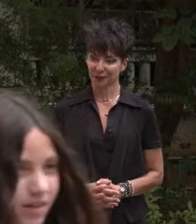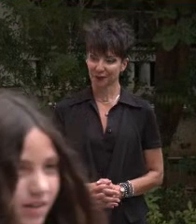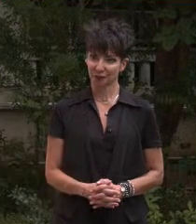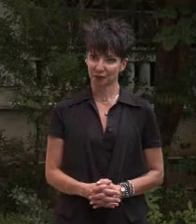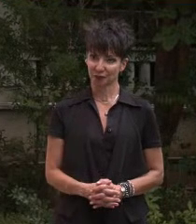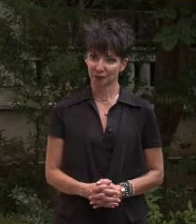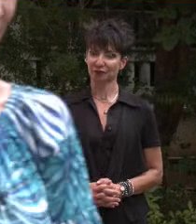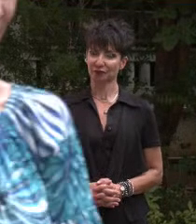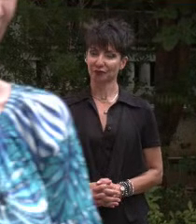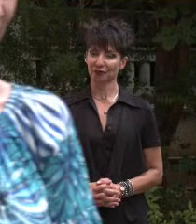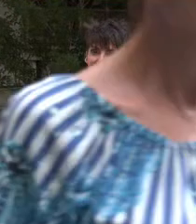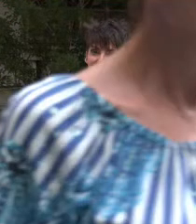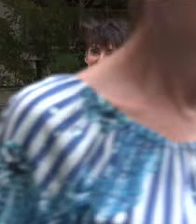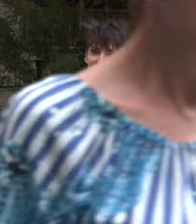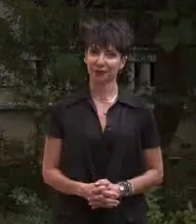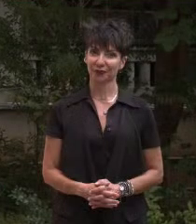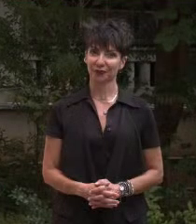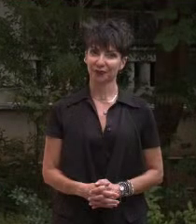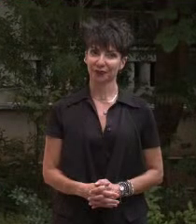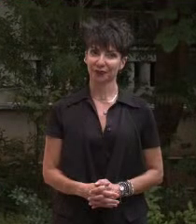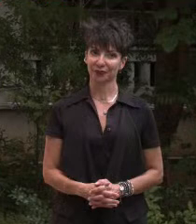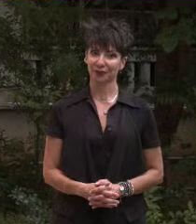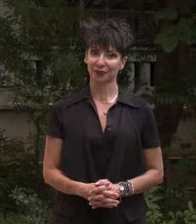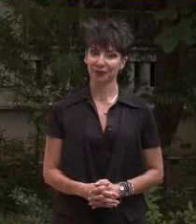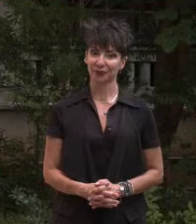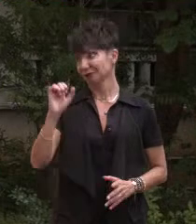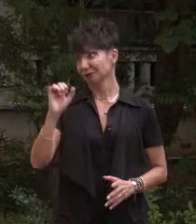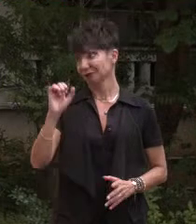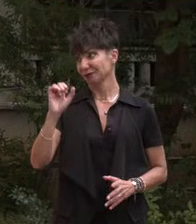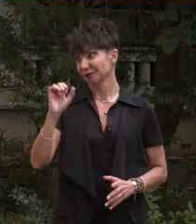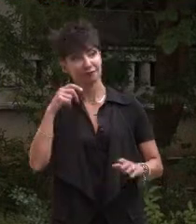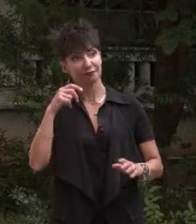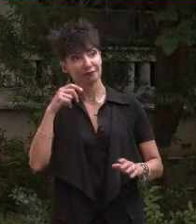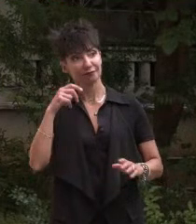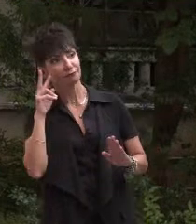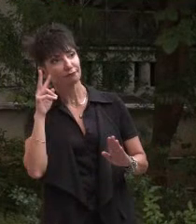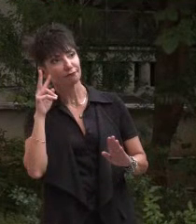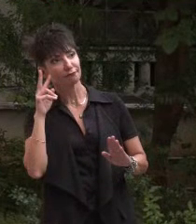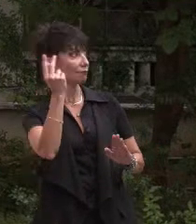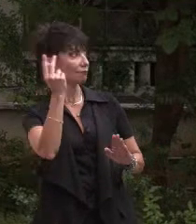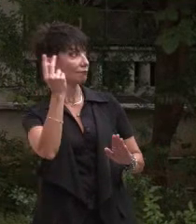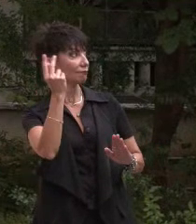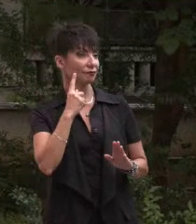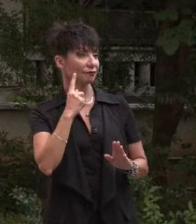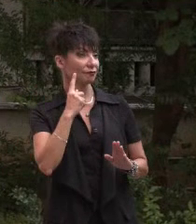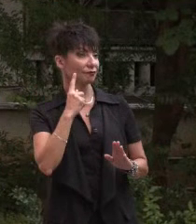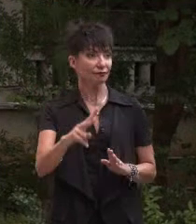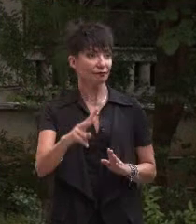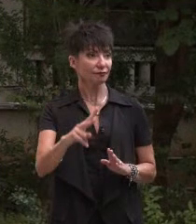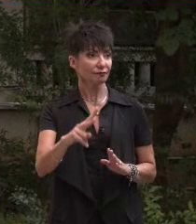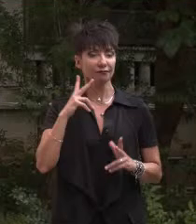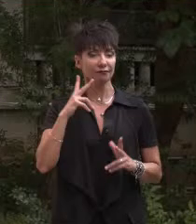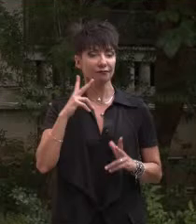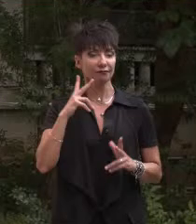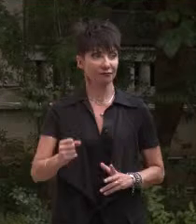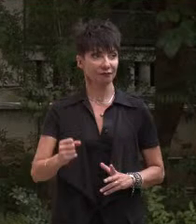Το έργο βεβαίως της Ανούλας είναι ανιρτημένο και φεύγοντας μπορείτε να το δείτε και να το